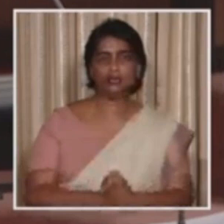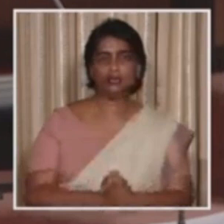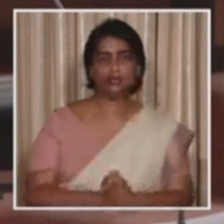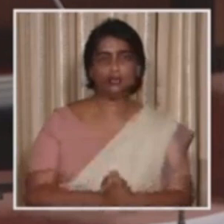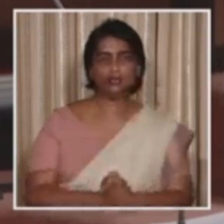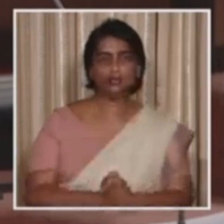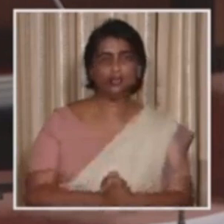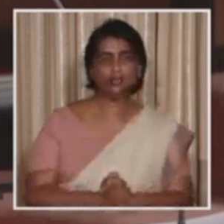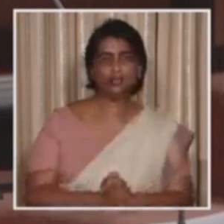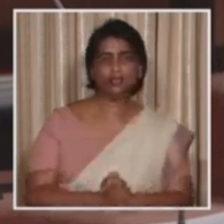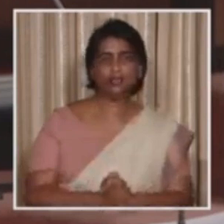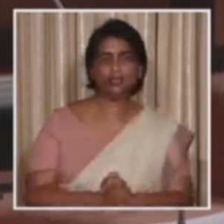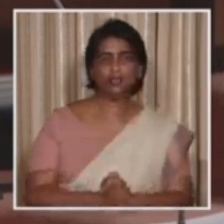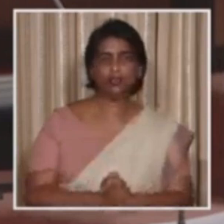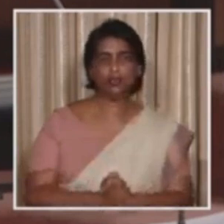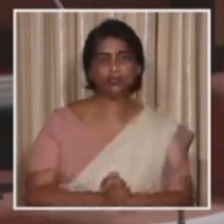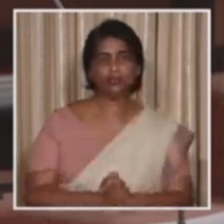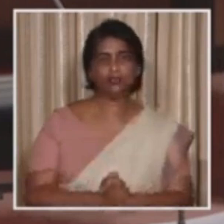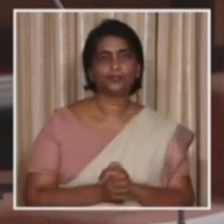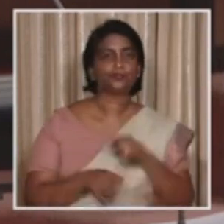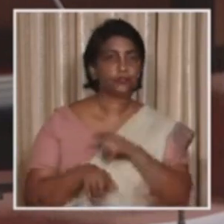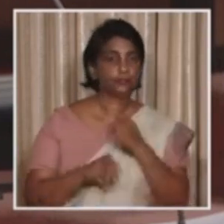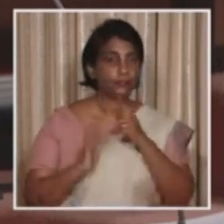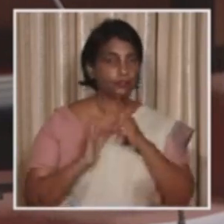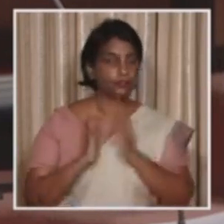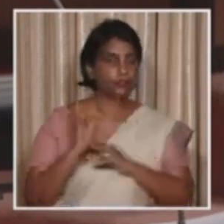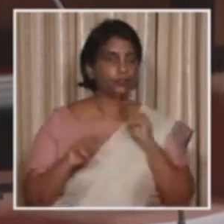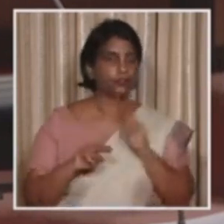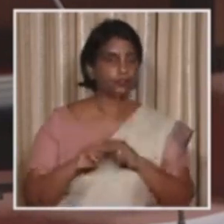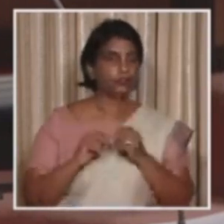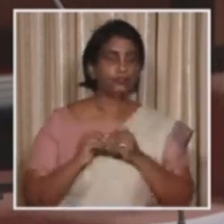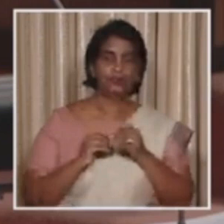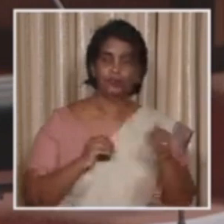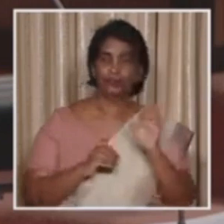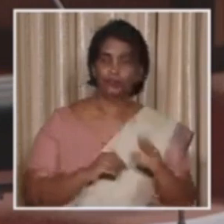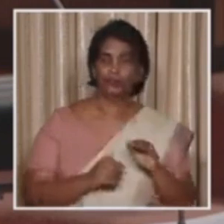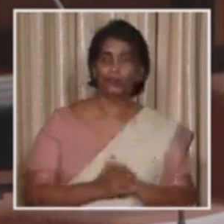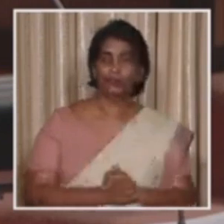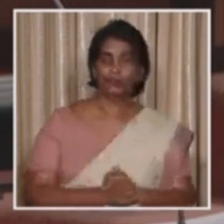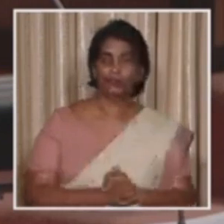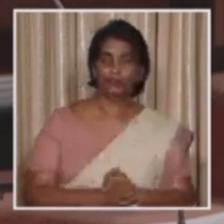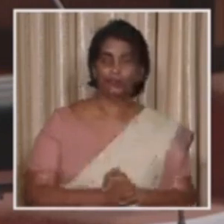ஆகவே சர்வதேச நாணய நிதியம் பல விடயங்களை நிபந்தனையாக வைத்திருக்கிறது.